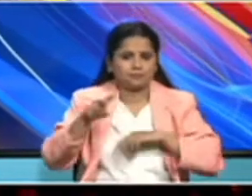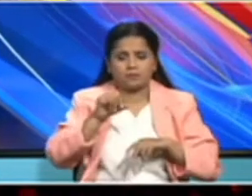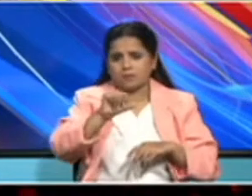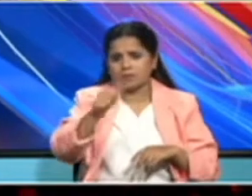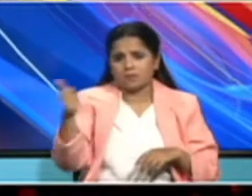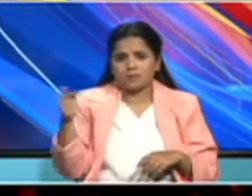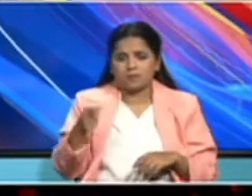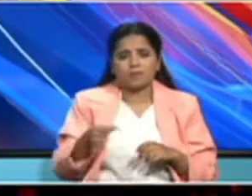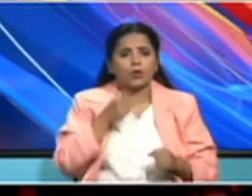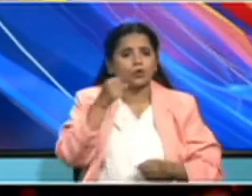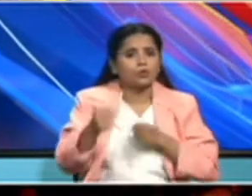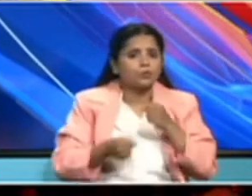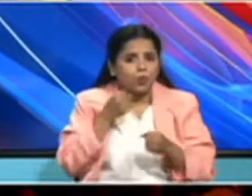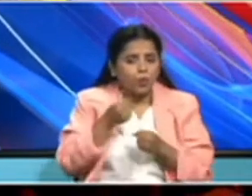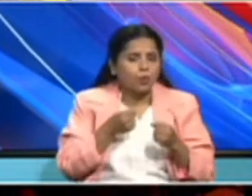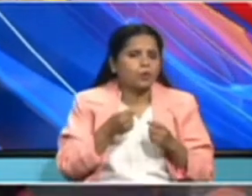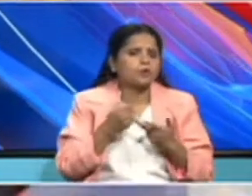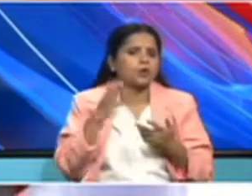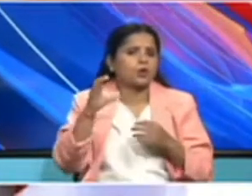ऐसे स्पोर्ट्स कॉम्प्लेक्स